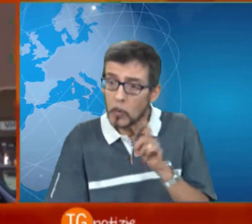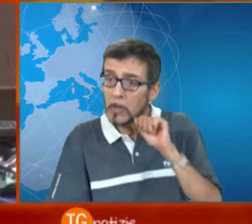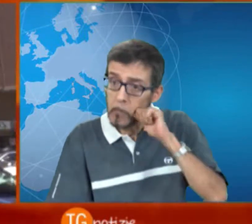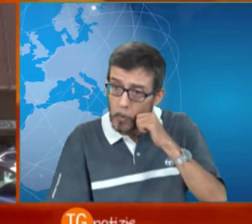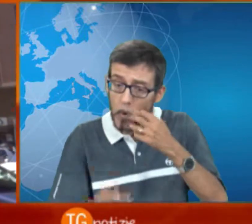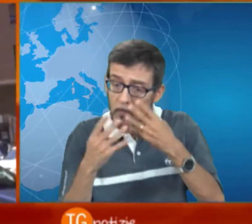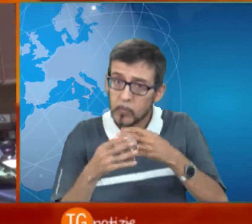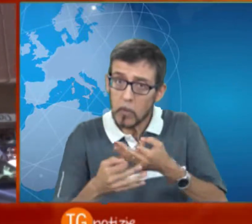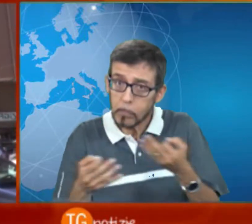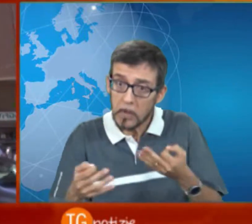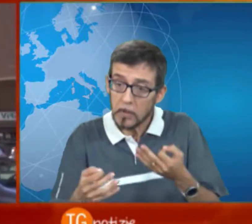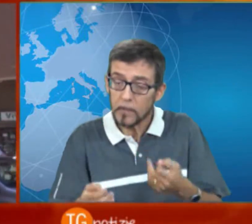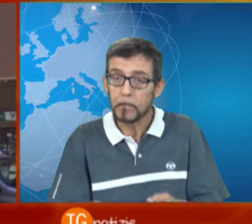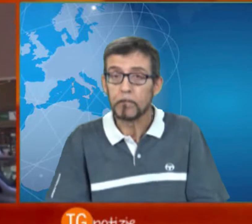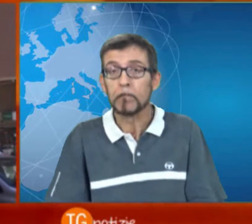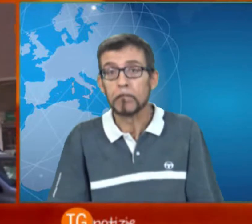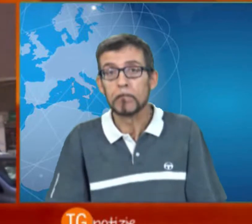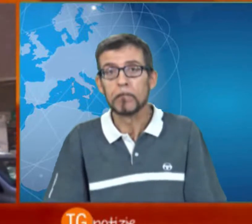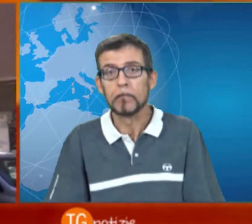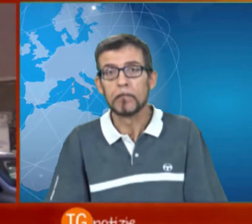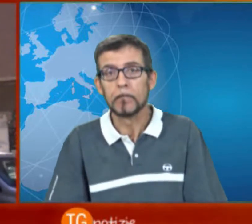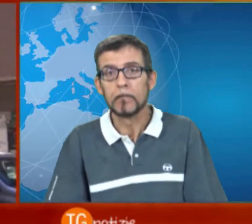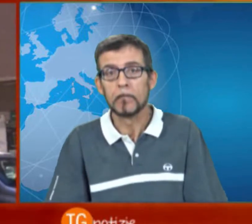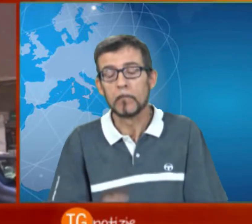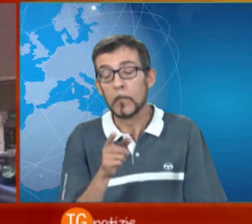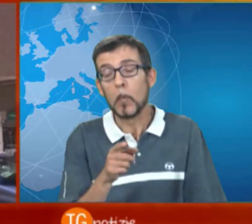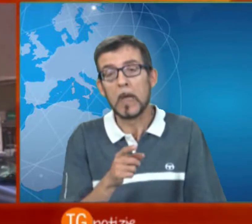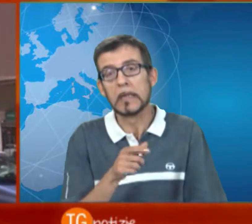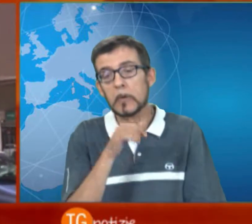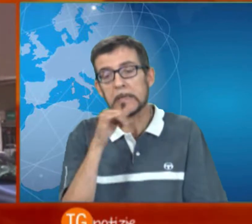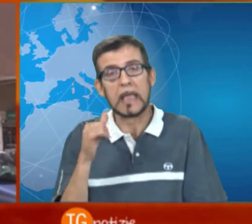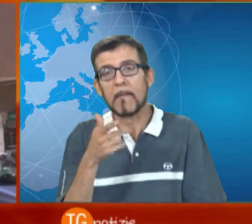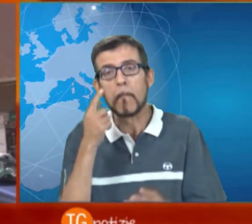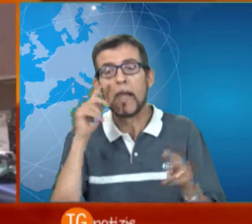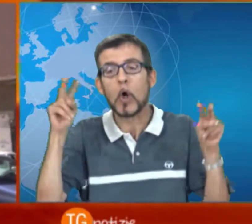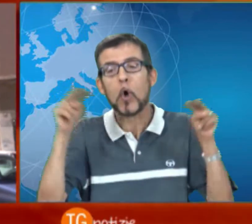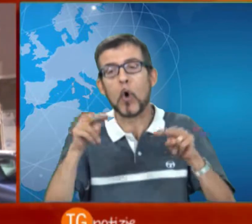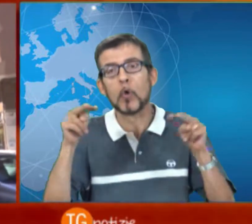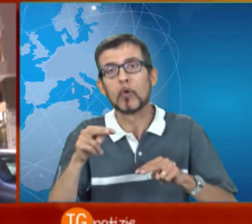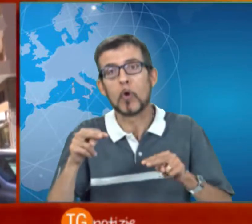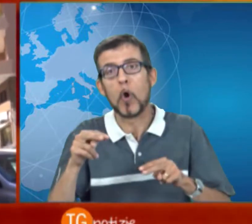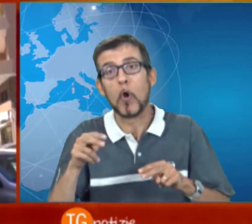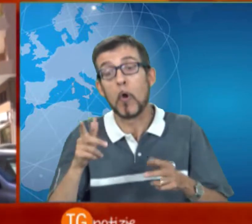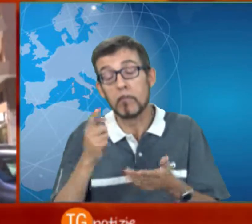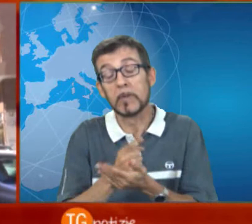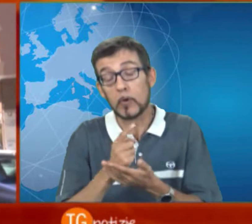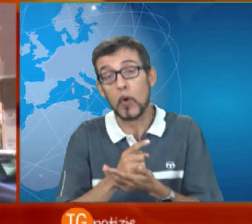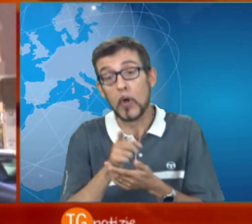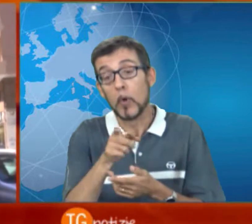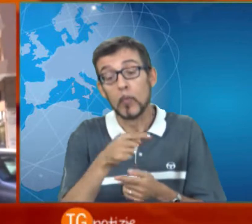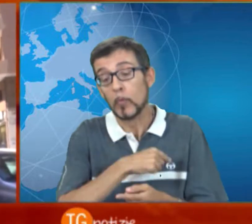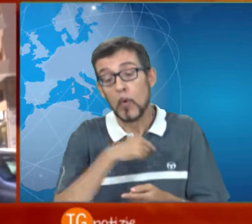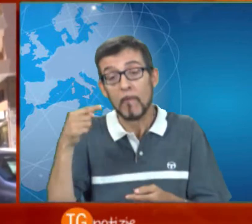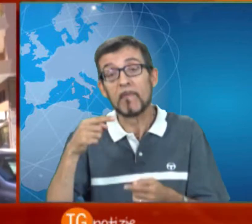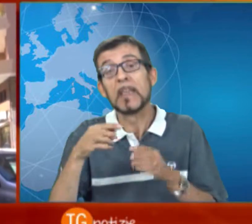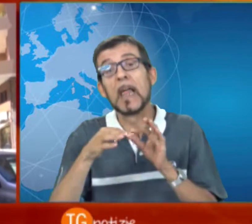sì, bisogna esercitare un tipo di controllo particolare perché è tutto fili liscio, insomma. Ho paura